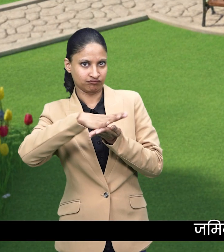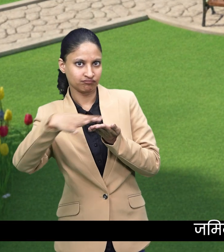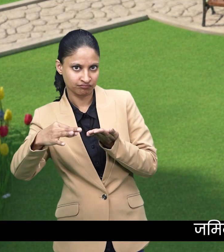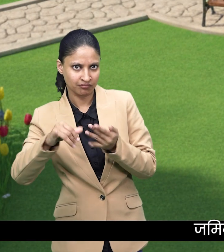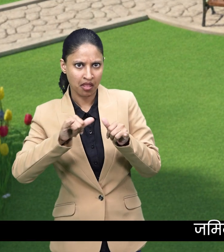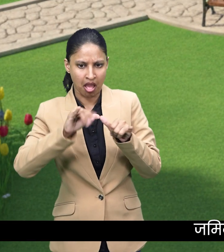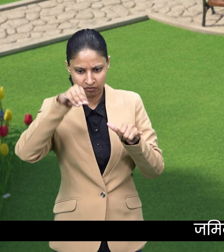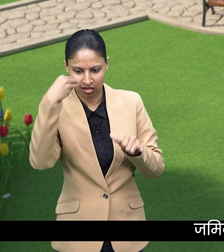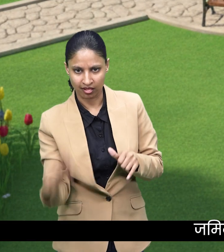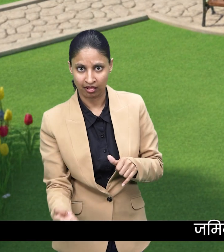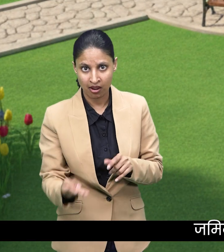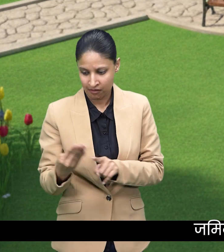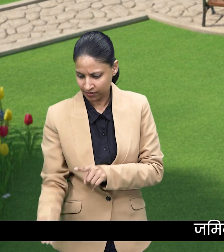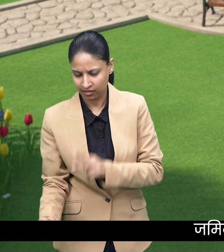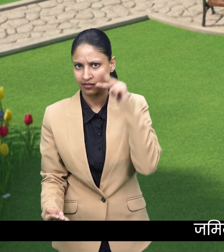जमिनीवरून एक पान घ्या.